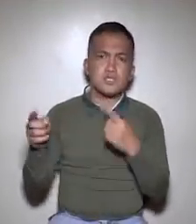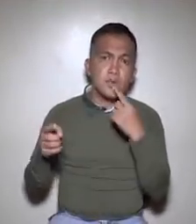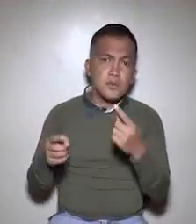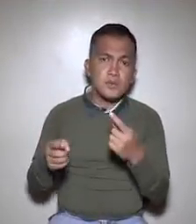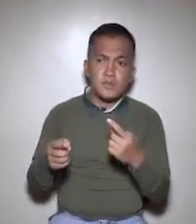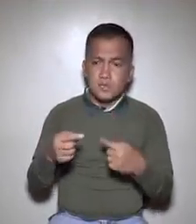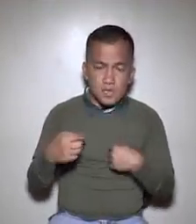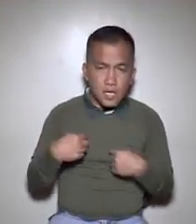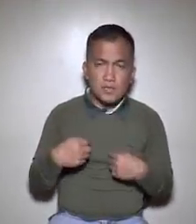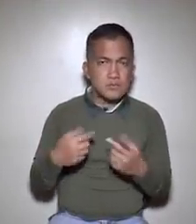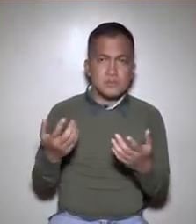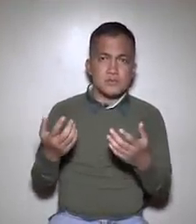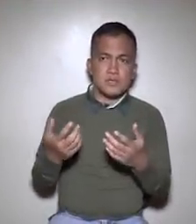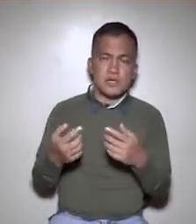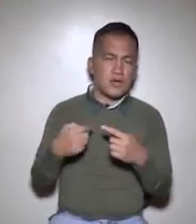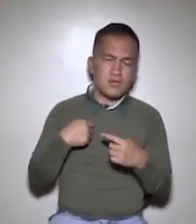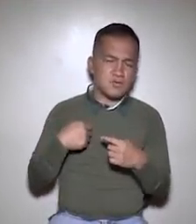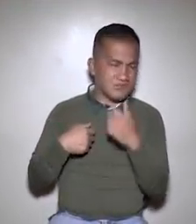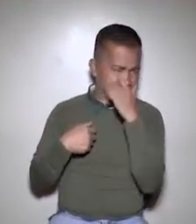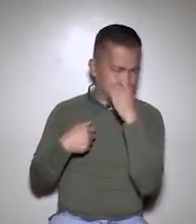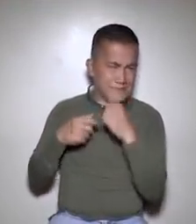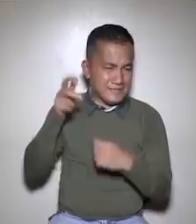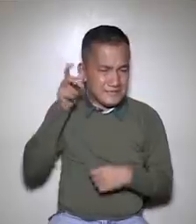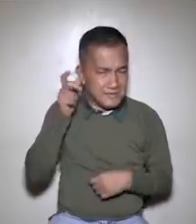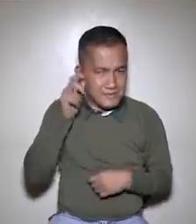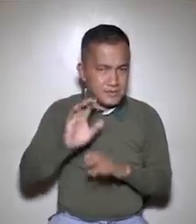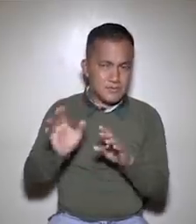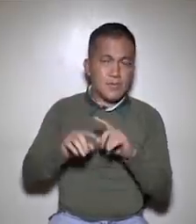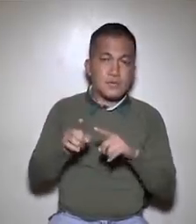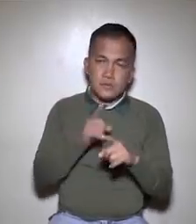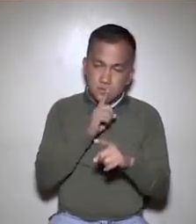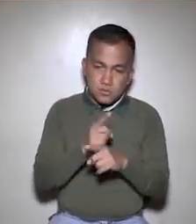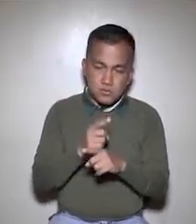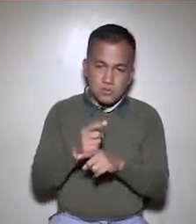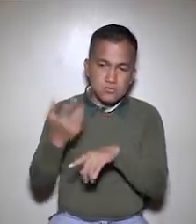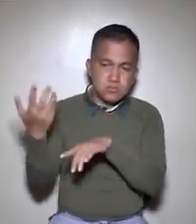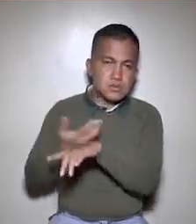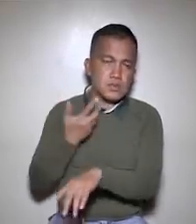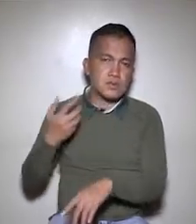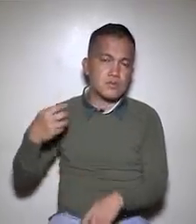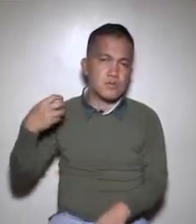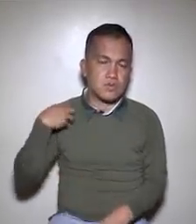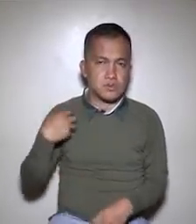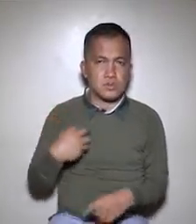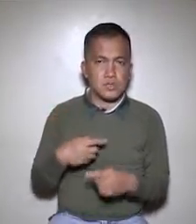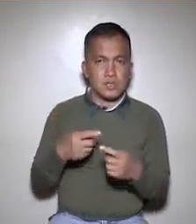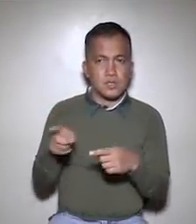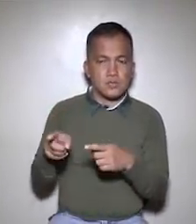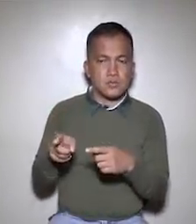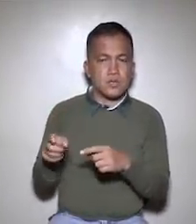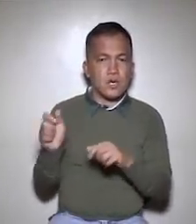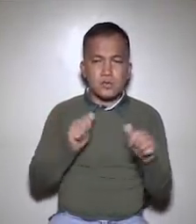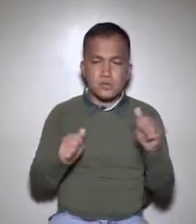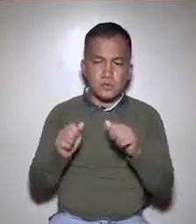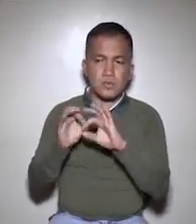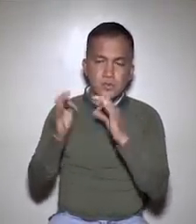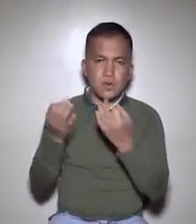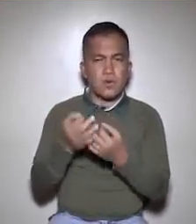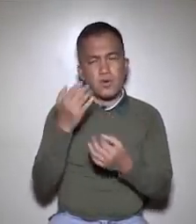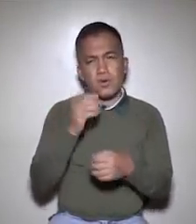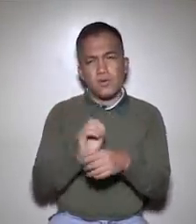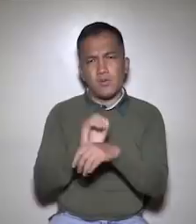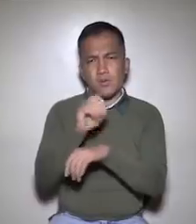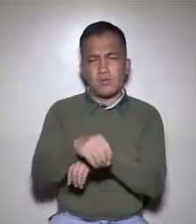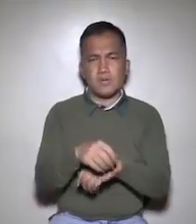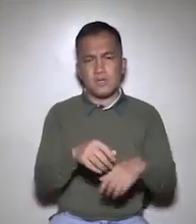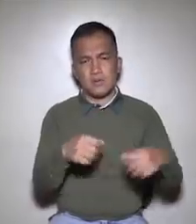sinasabi po nila sa akin, hindi ko po yung pinapakinggan, pero totoo po sinasabi ko sa ginawa ng amo ko sa akin. Ayun po, nag-action na yung pamilya ko kasi